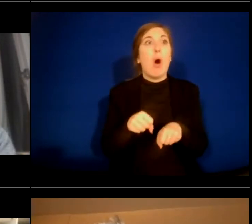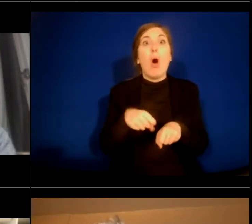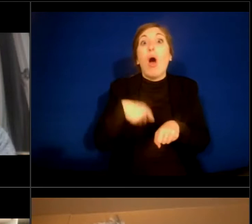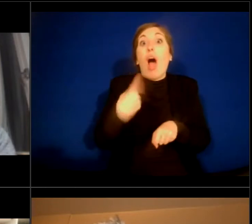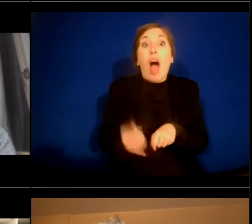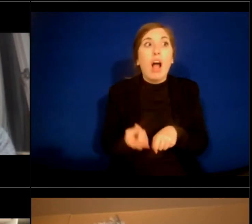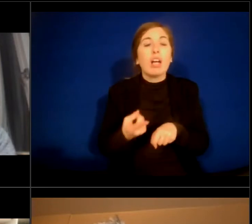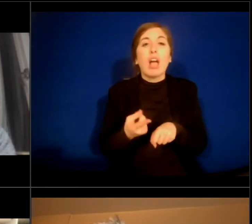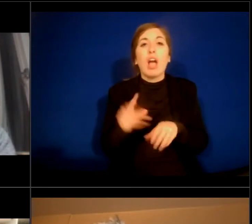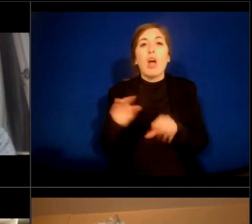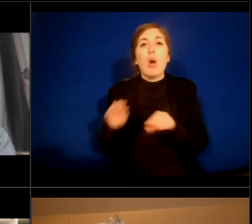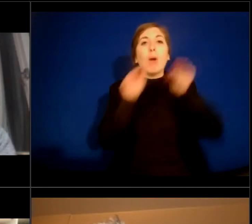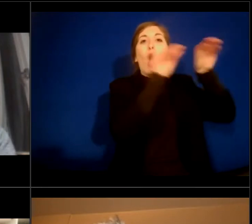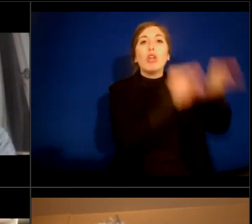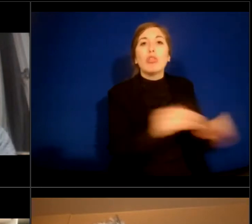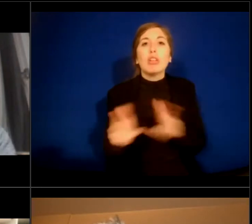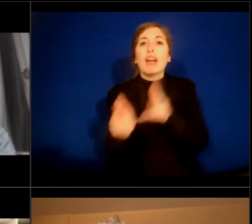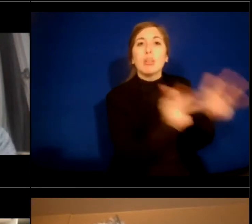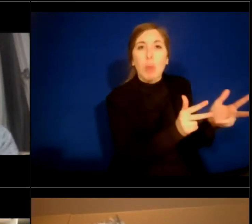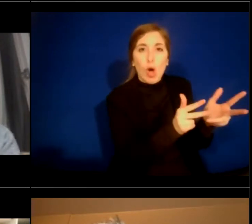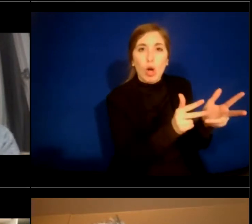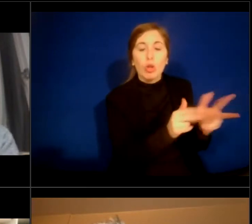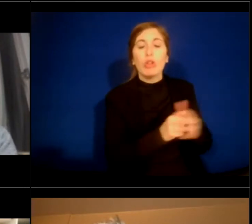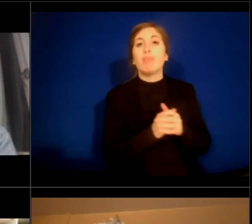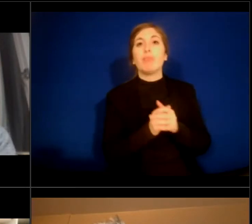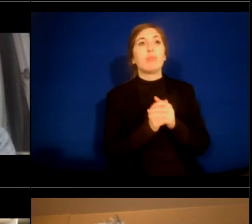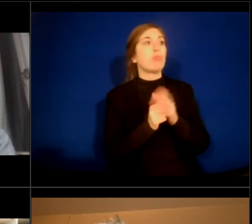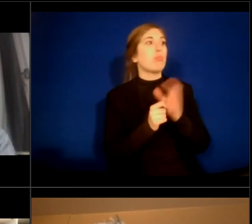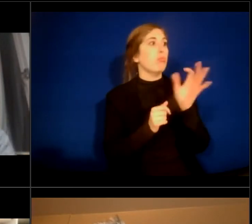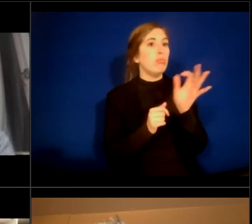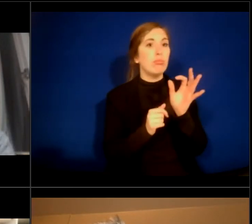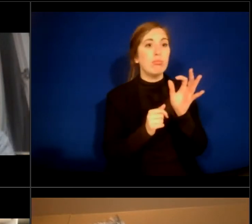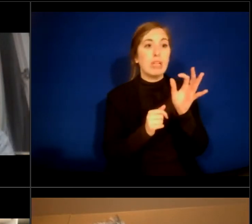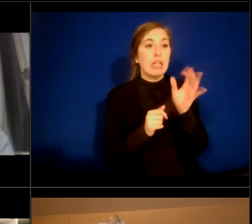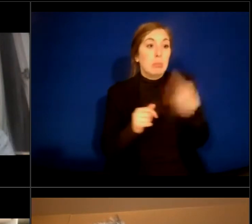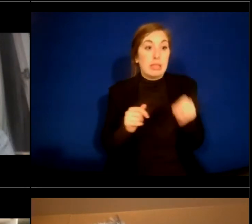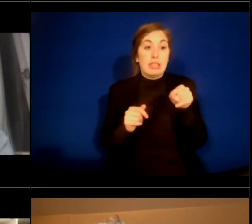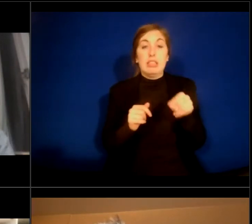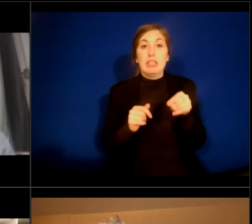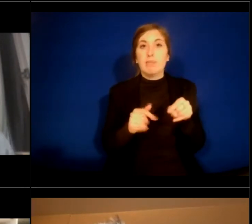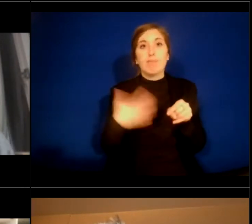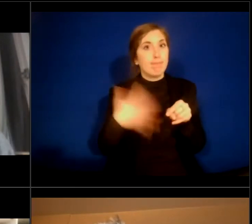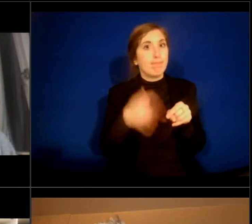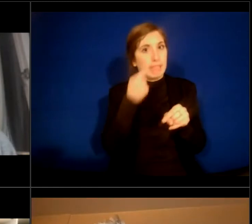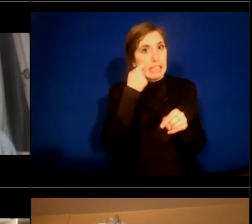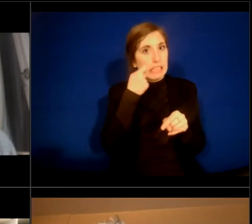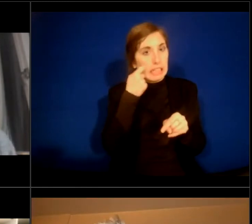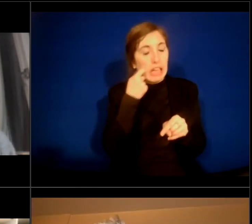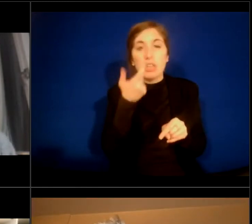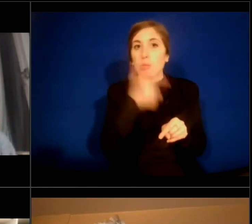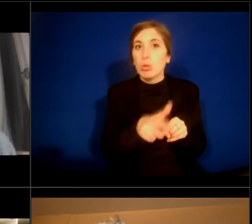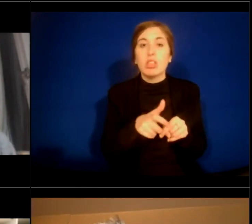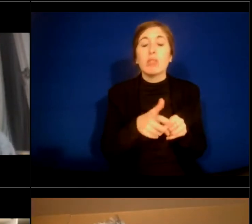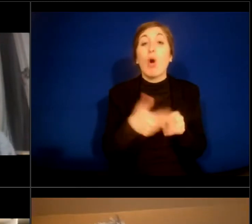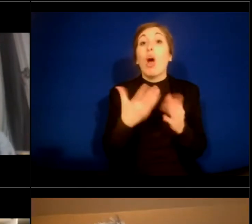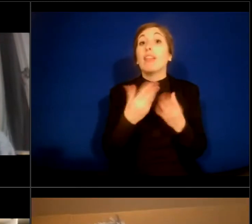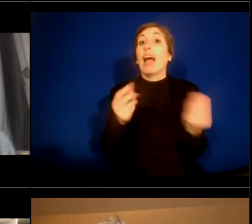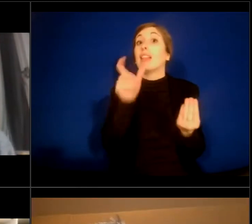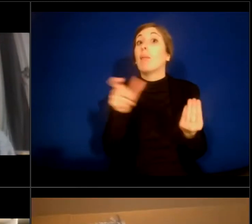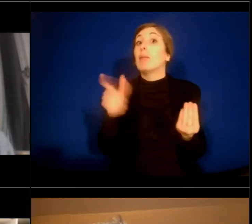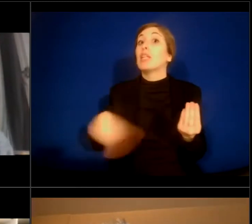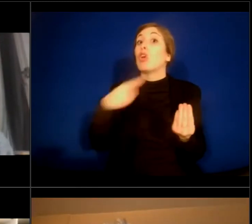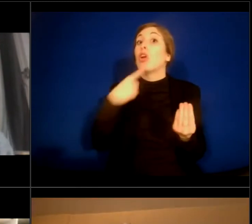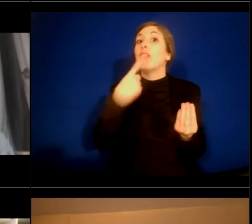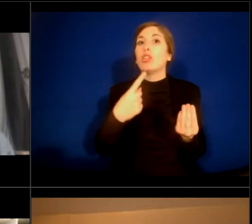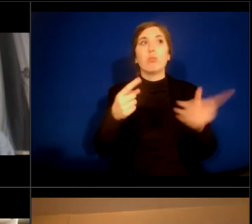altri luoghi e quindi anche questo punto può essere interessante perché ci sono tante tante persone che dicono: no, io aspetto